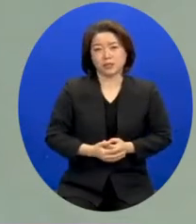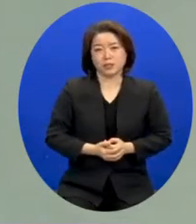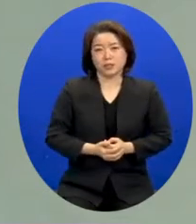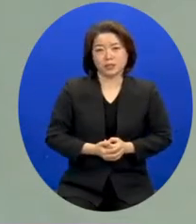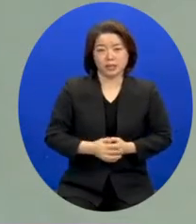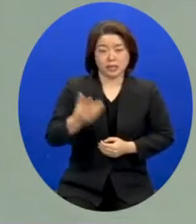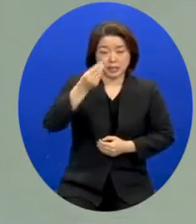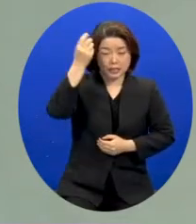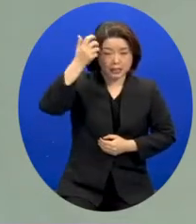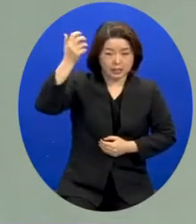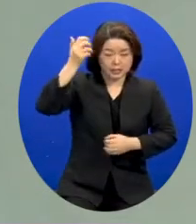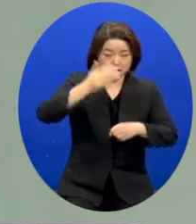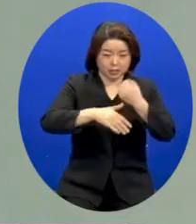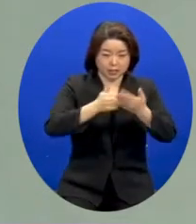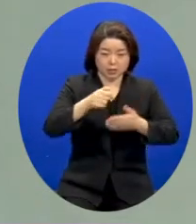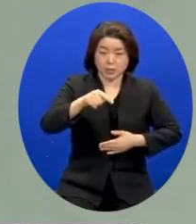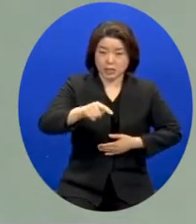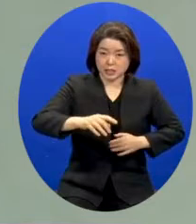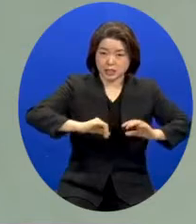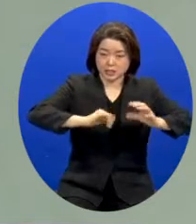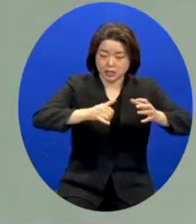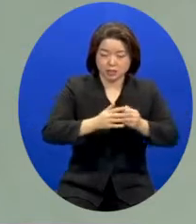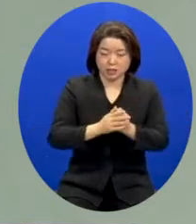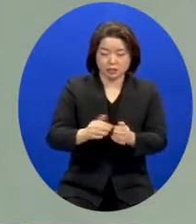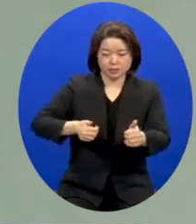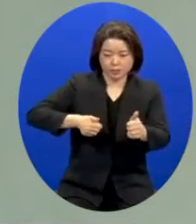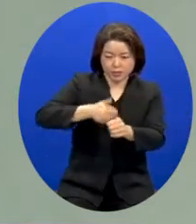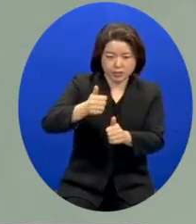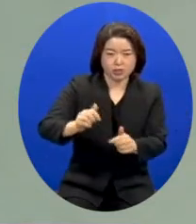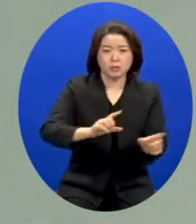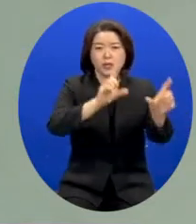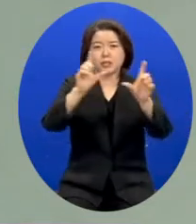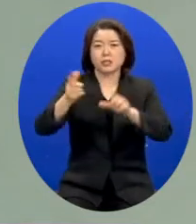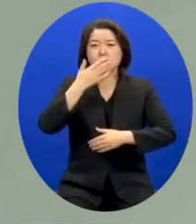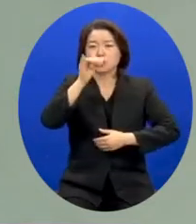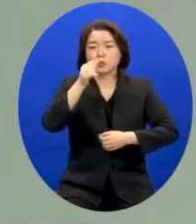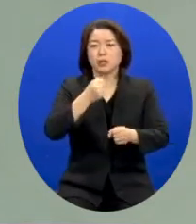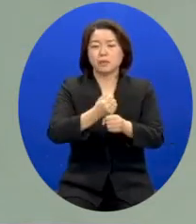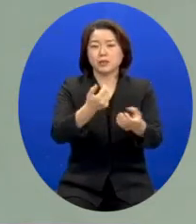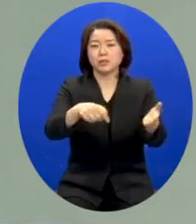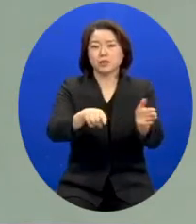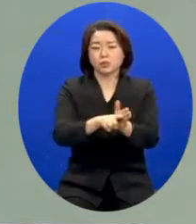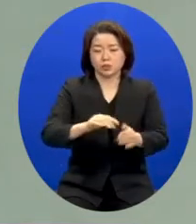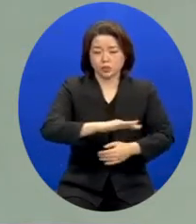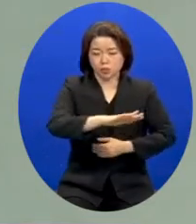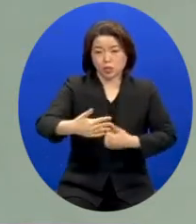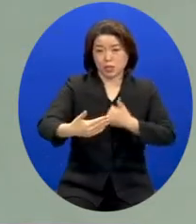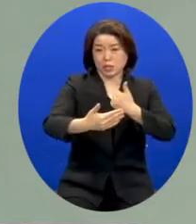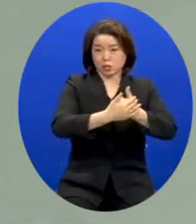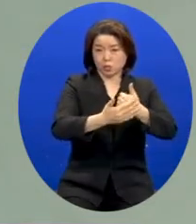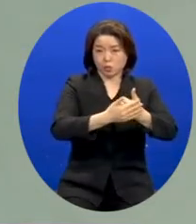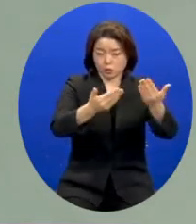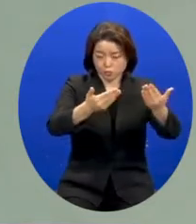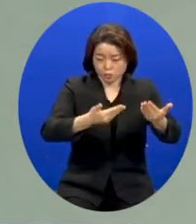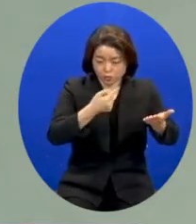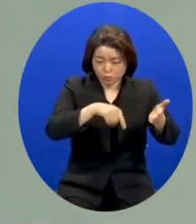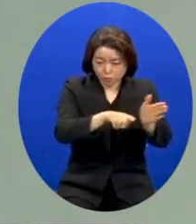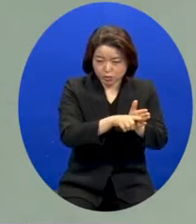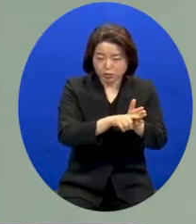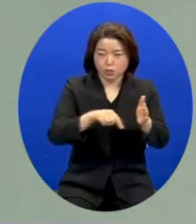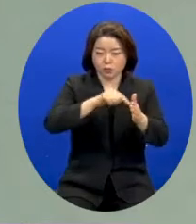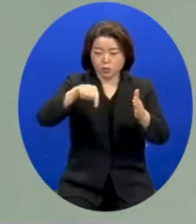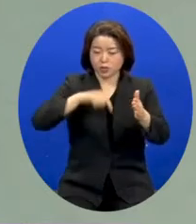하나님께서 우리가 이 세상에서 승리하며 사는 삶을 살게 해주시려고 우리를 도우시려고 우리 안에